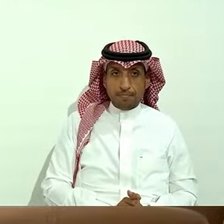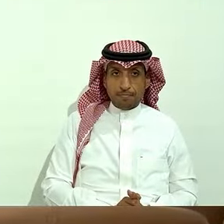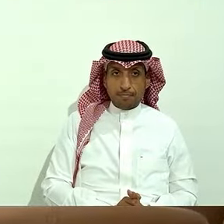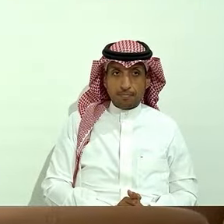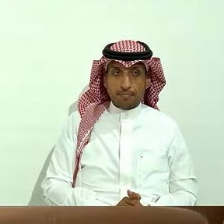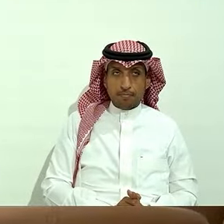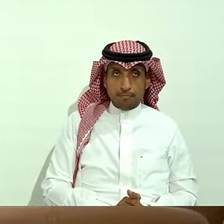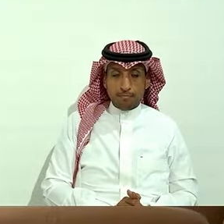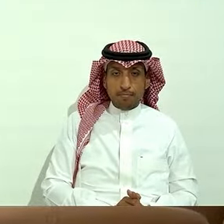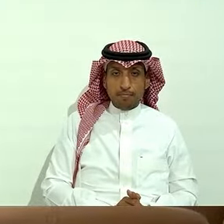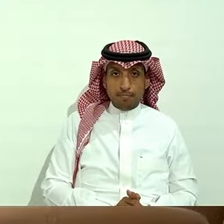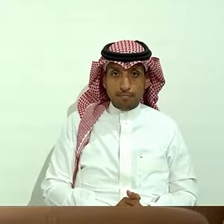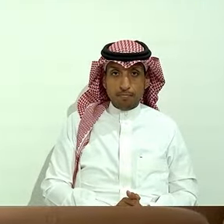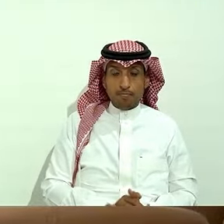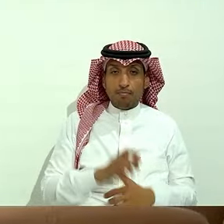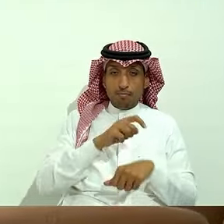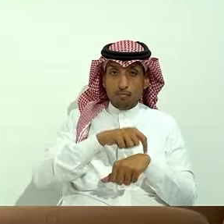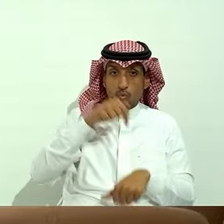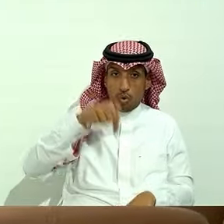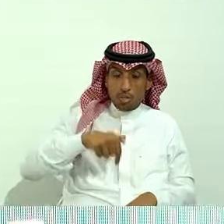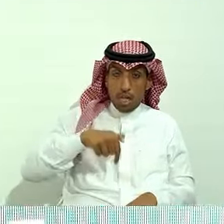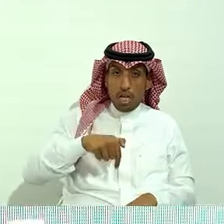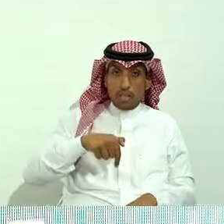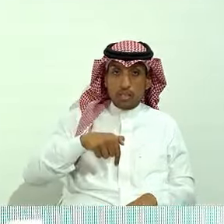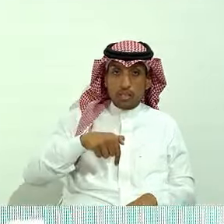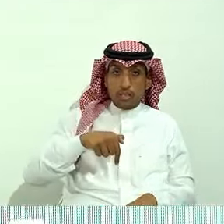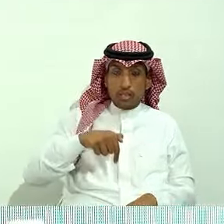هالمصممين؟ في الوقت الحالي وما نعيشه من نهضة